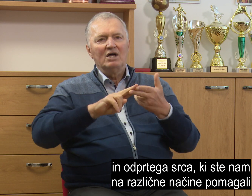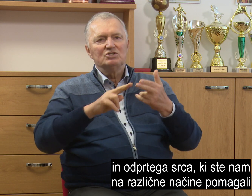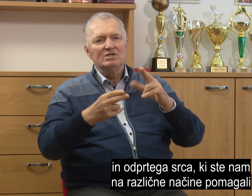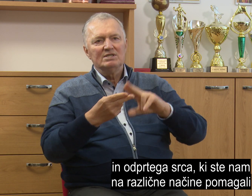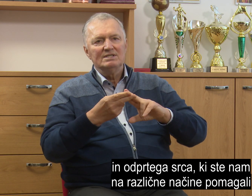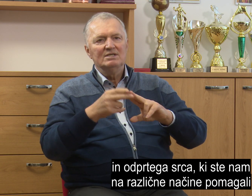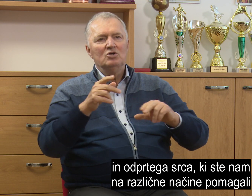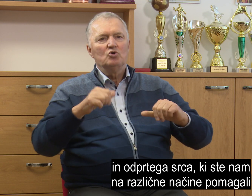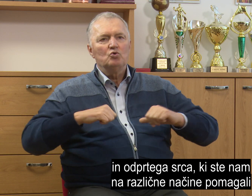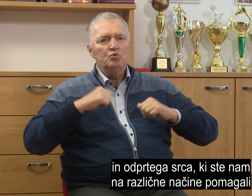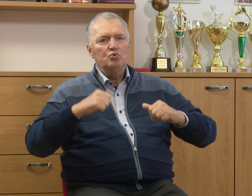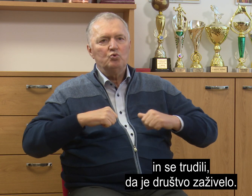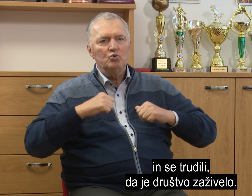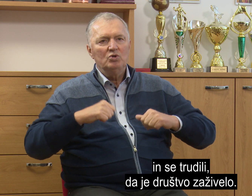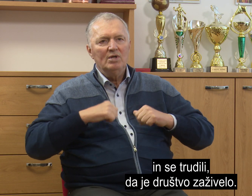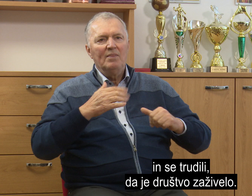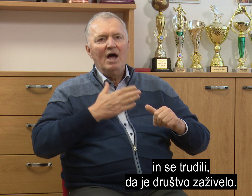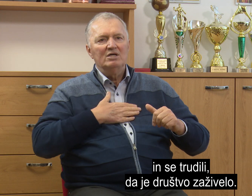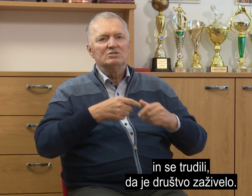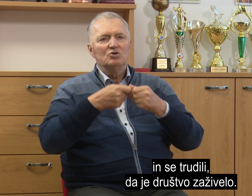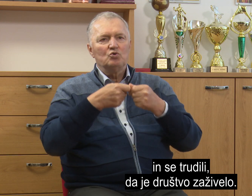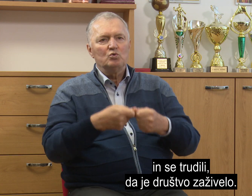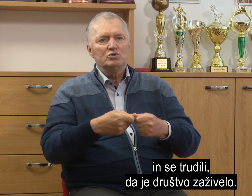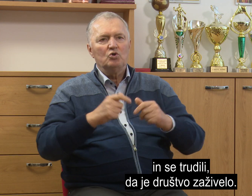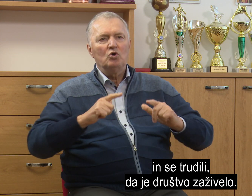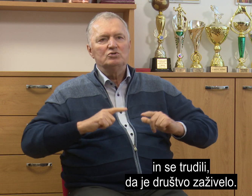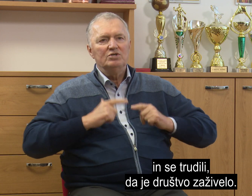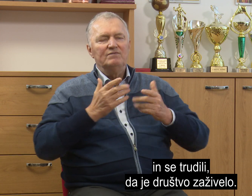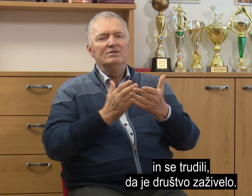pomagali in se trudili, da je društvo zaživelo.